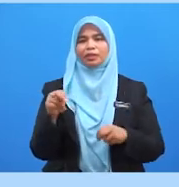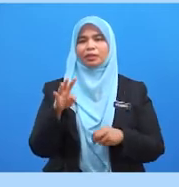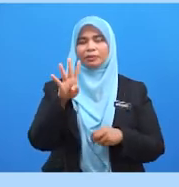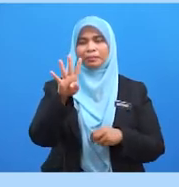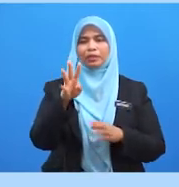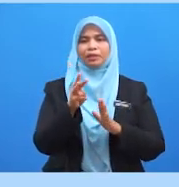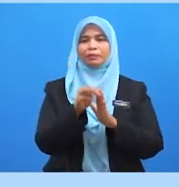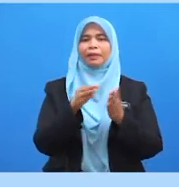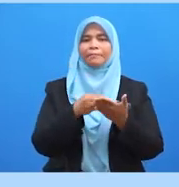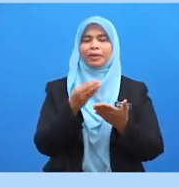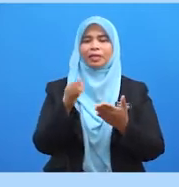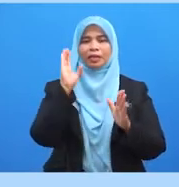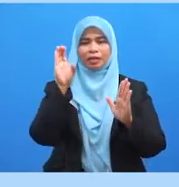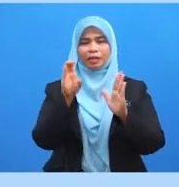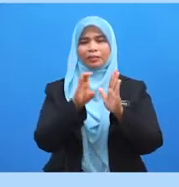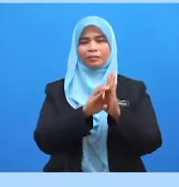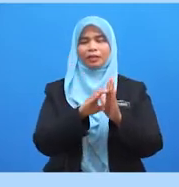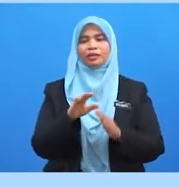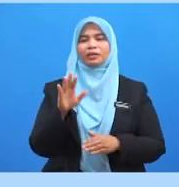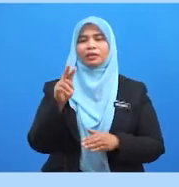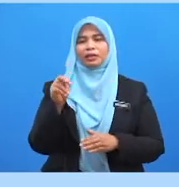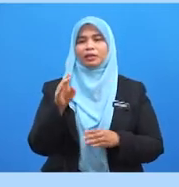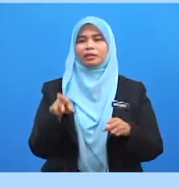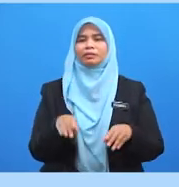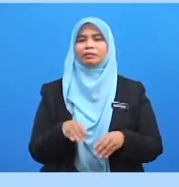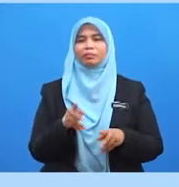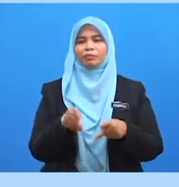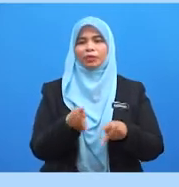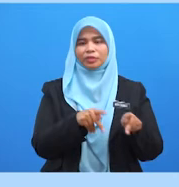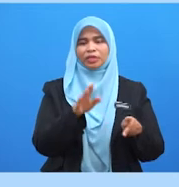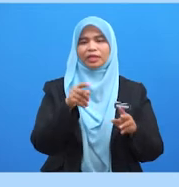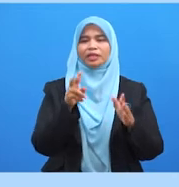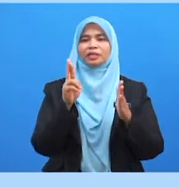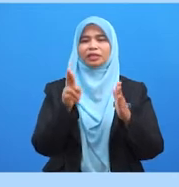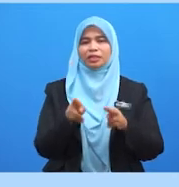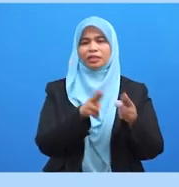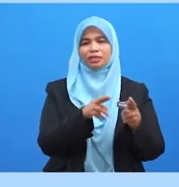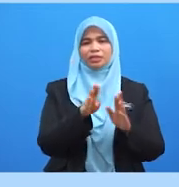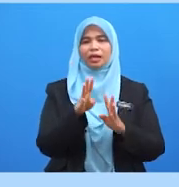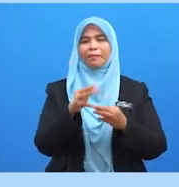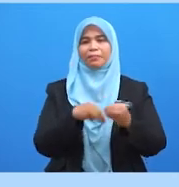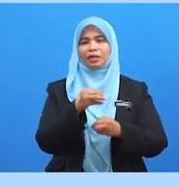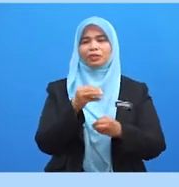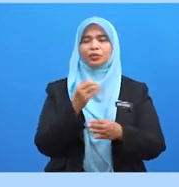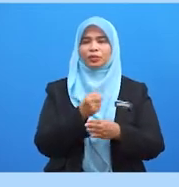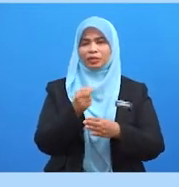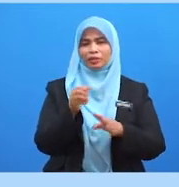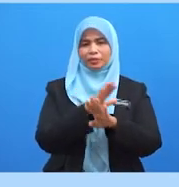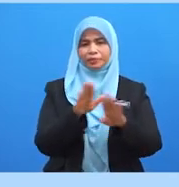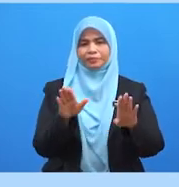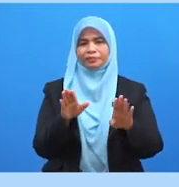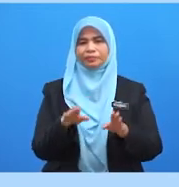yang keempat, memberi gambaran sama ada projek yang dirancang berdaya maju atau tidak. Yang